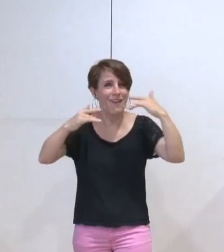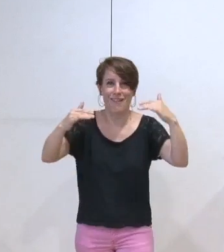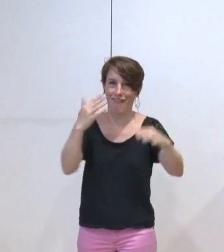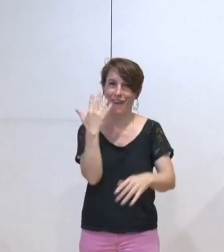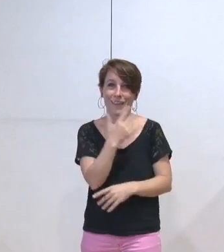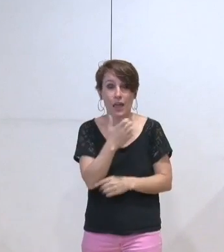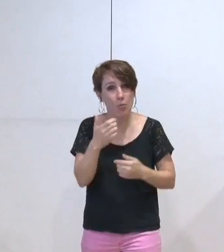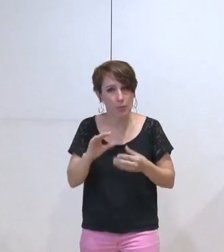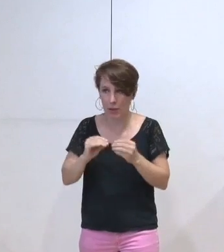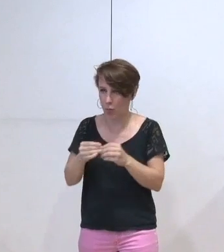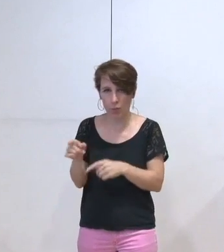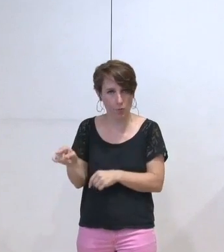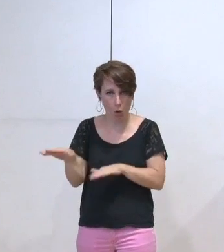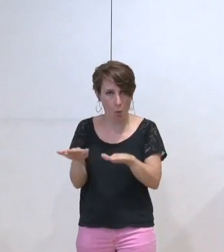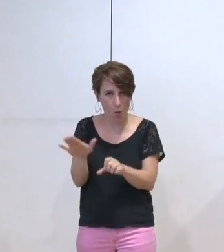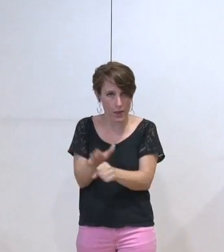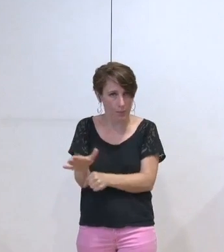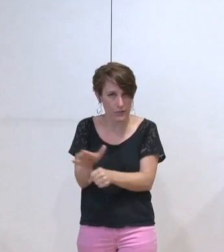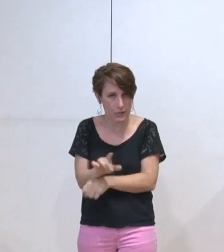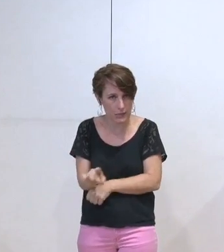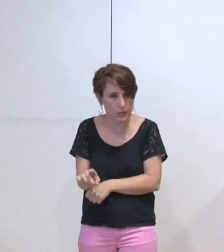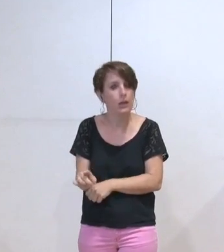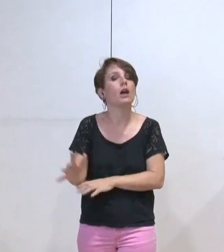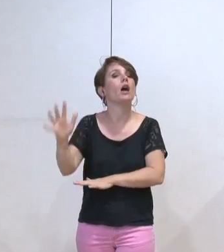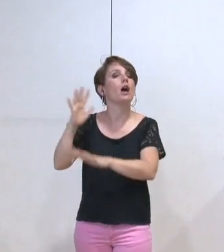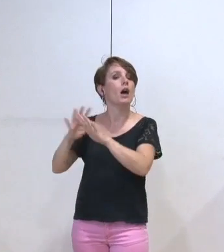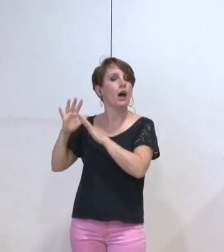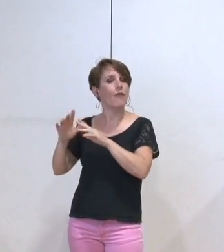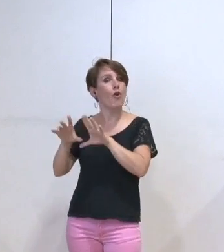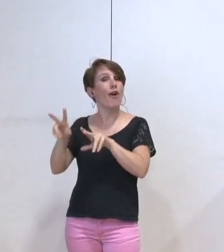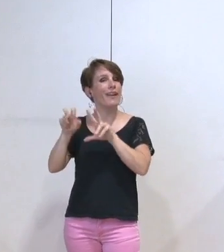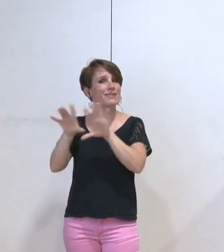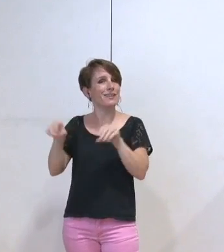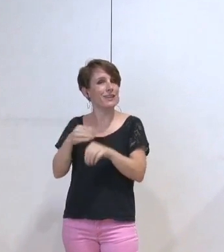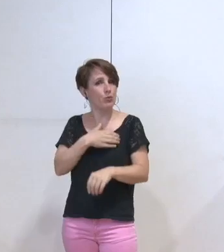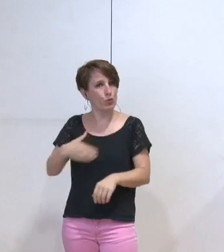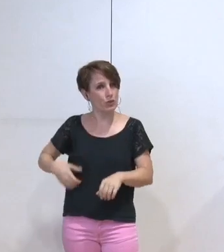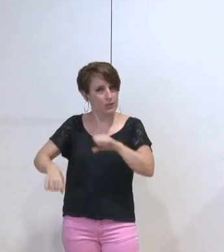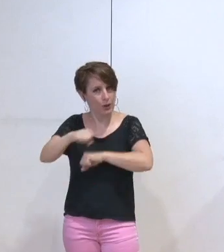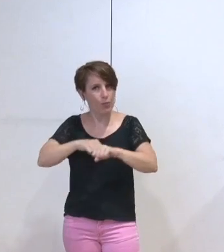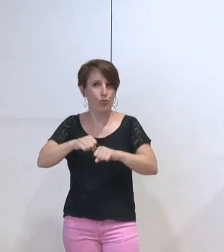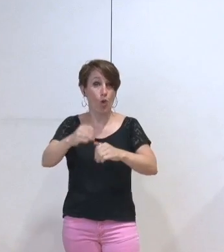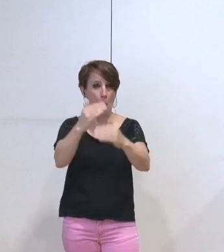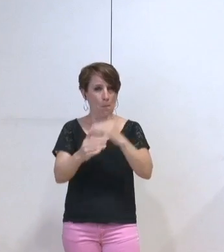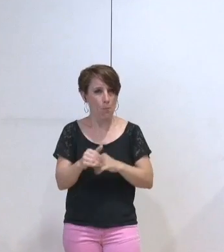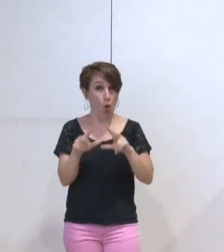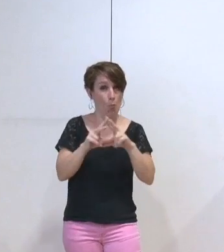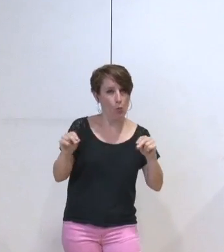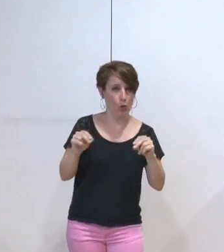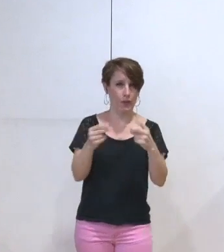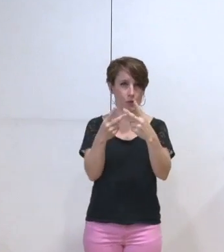plus au rendez-vous sous le précédent mandat un plan propreté urbaine avait été mise en avec des parcours très